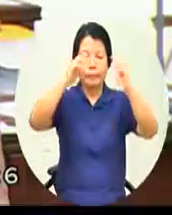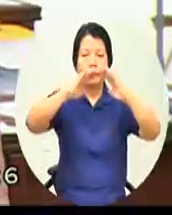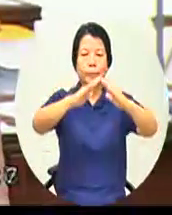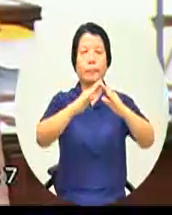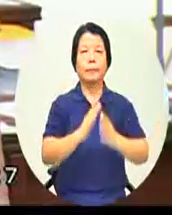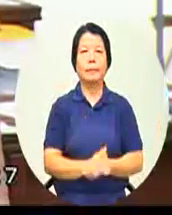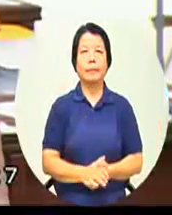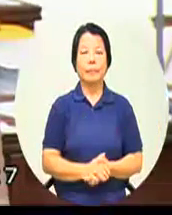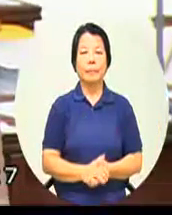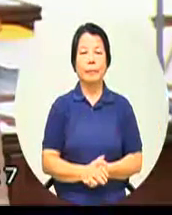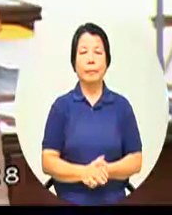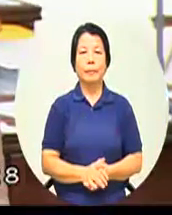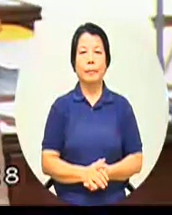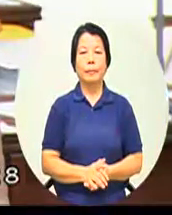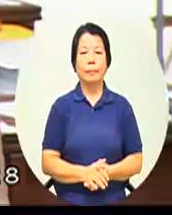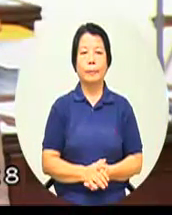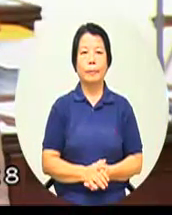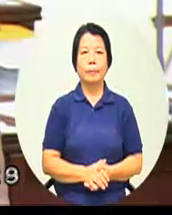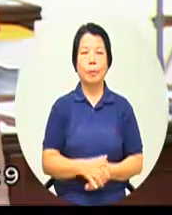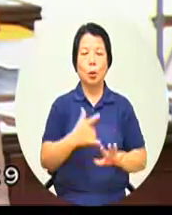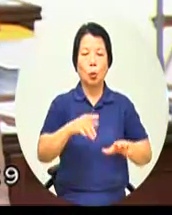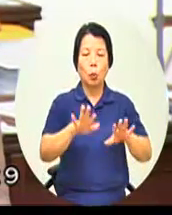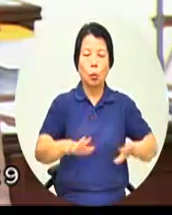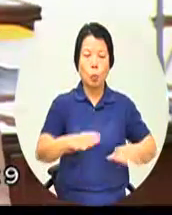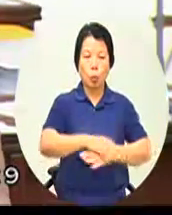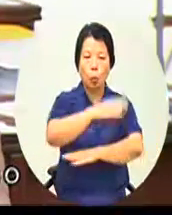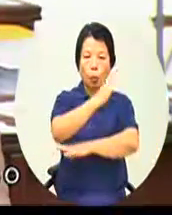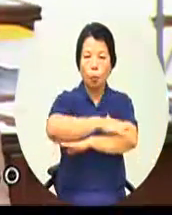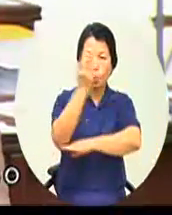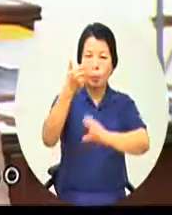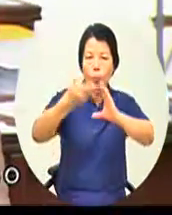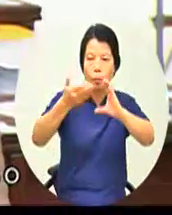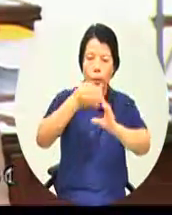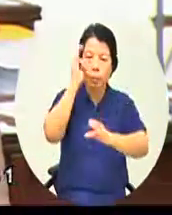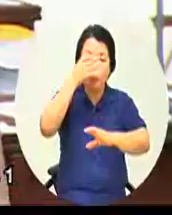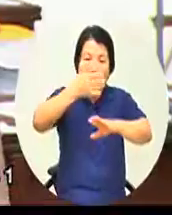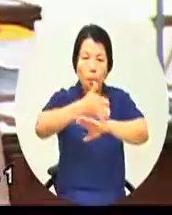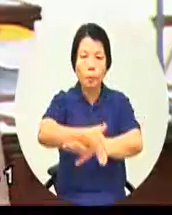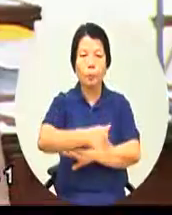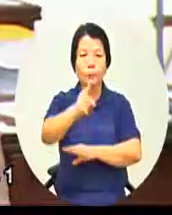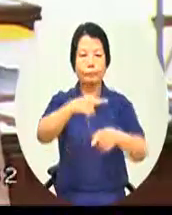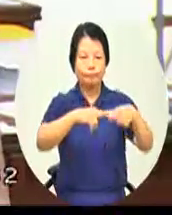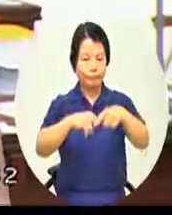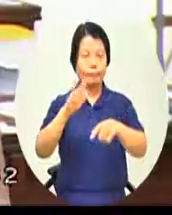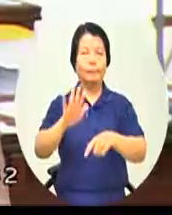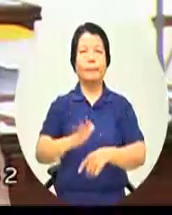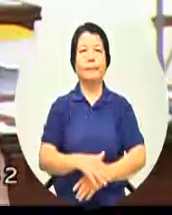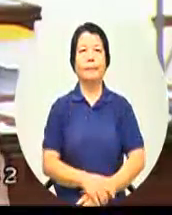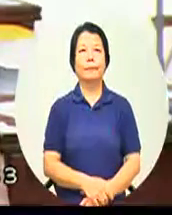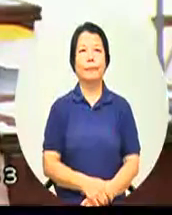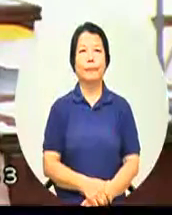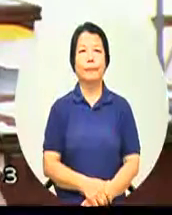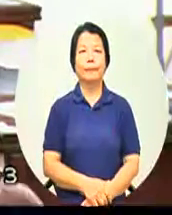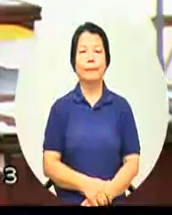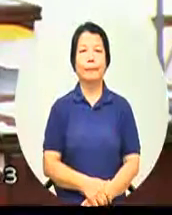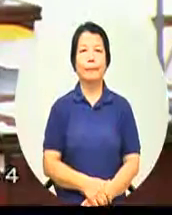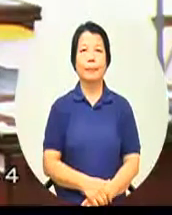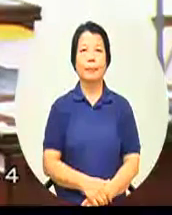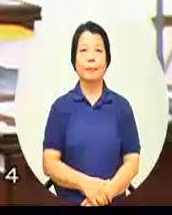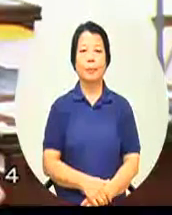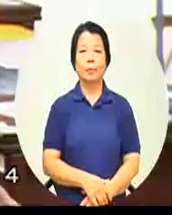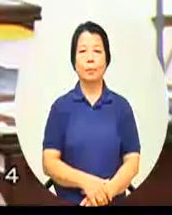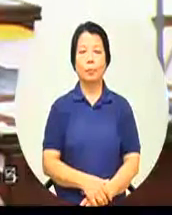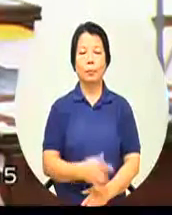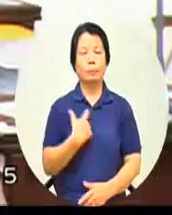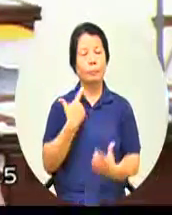个月成果对不对？吼、嗯，我伫平面媒体甲迄个电子媒体拢有看到嘛，对不对？咱公司咧嘛，啊，所以咧我嘛是作为我嘛是咧讲